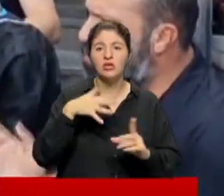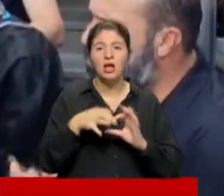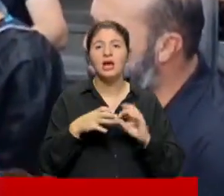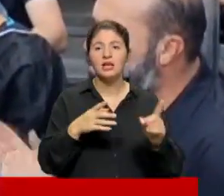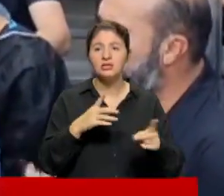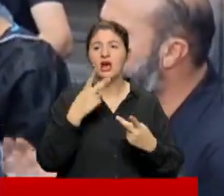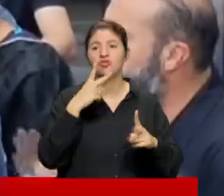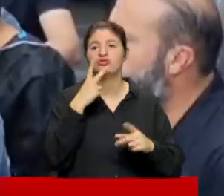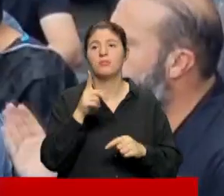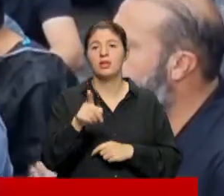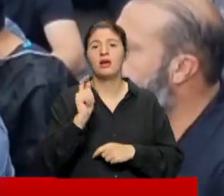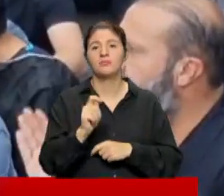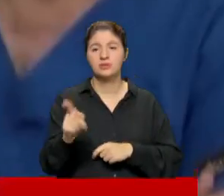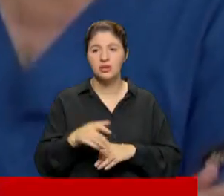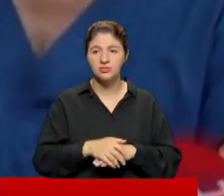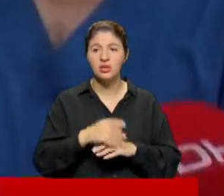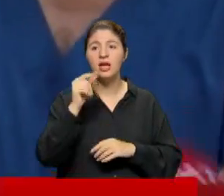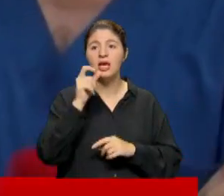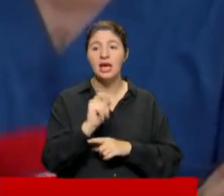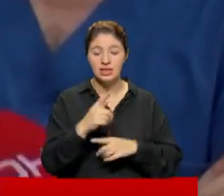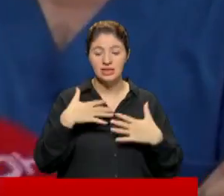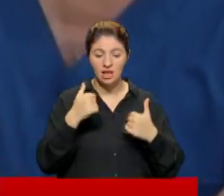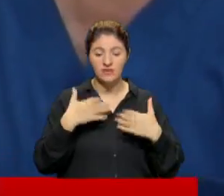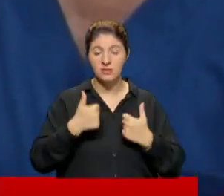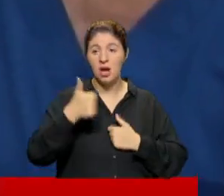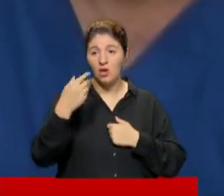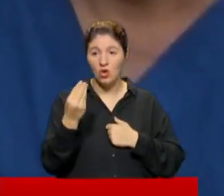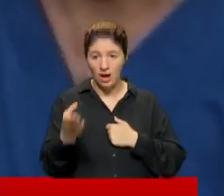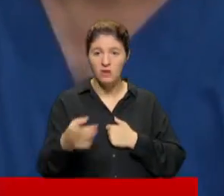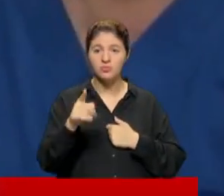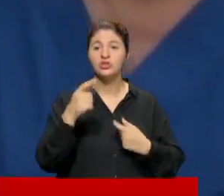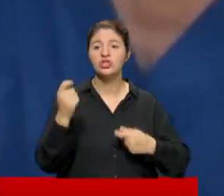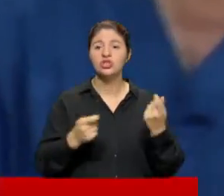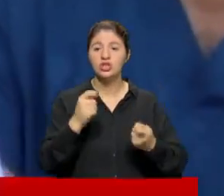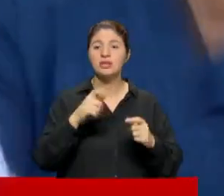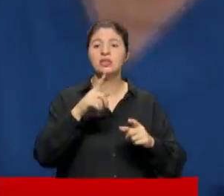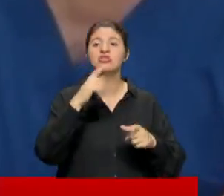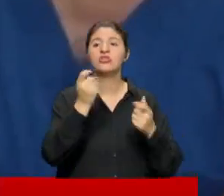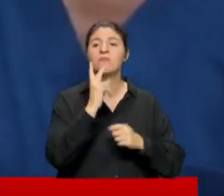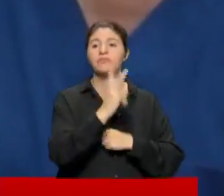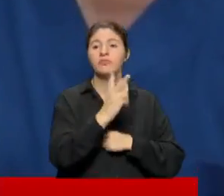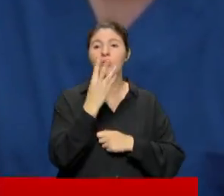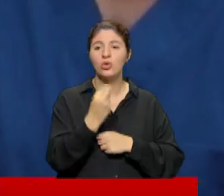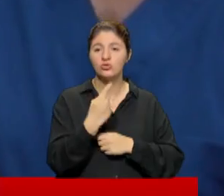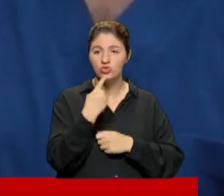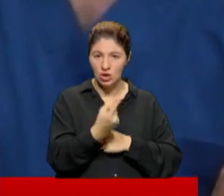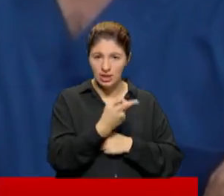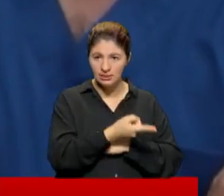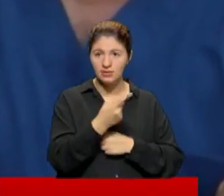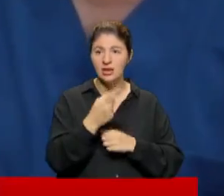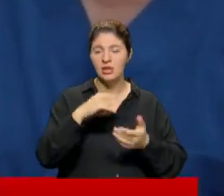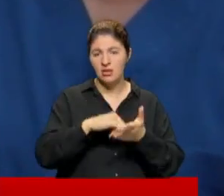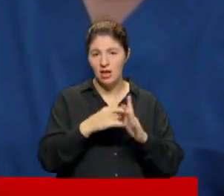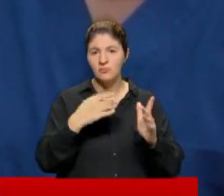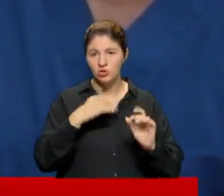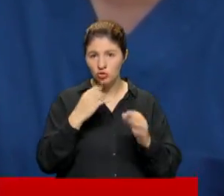ilgili de açıklamalarda bulundular İl Sağlık ve Sağlık Bakanlığı olarak bu işin Eee çalışanların tarafında olduklarını ifade etti idare